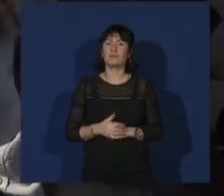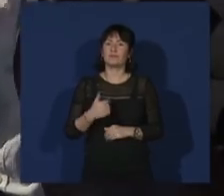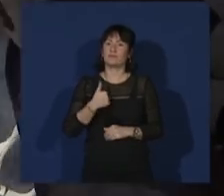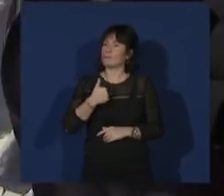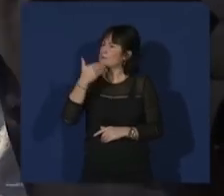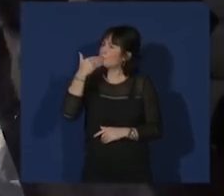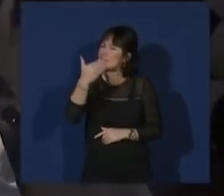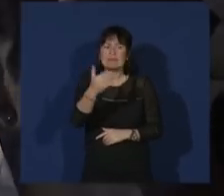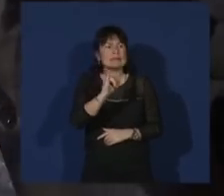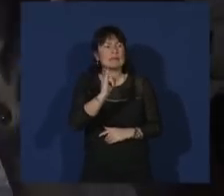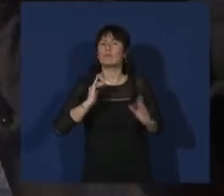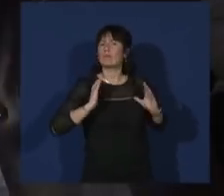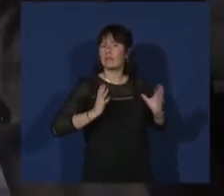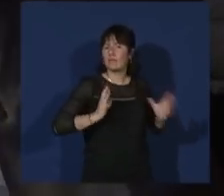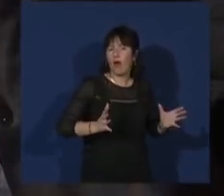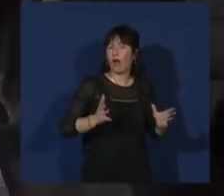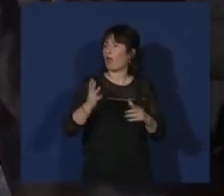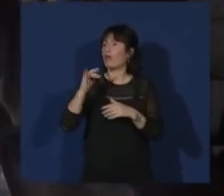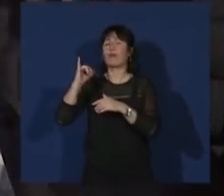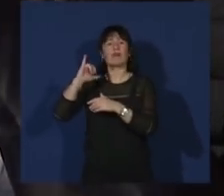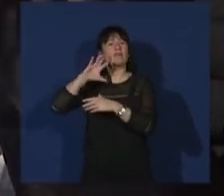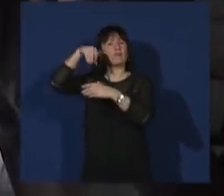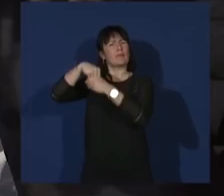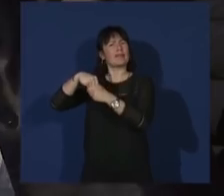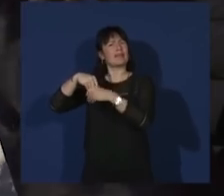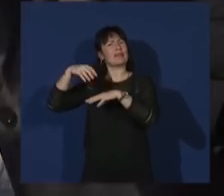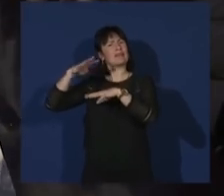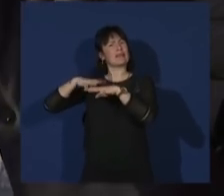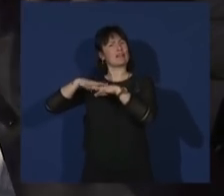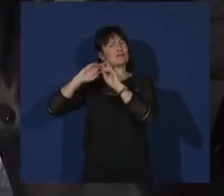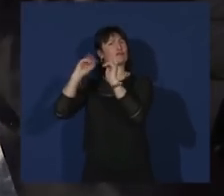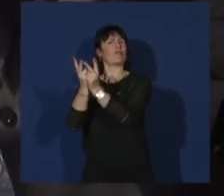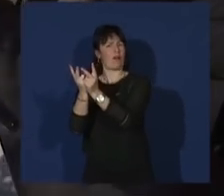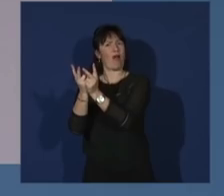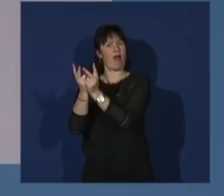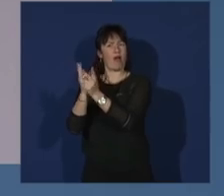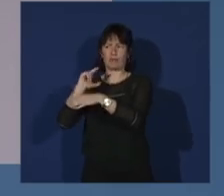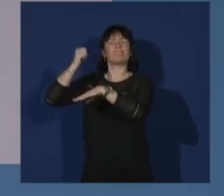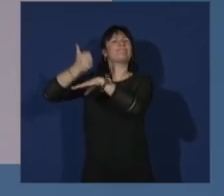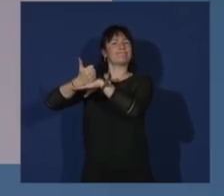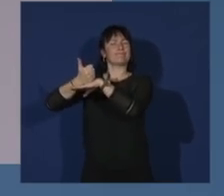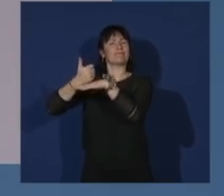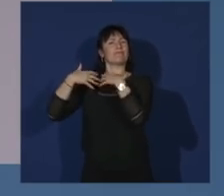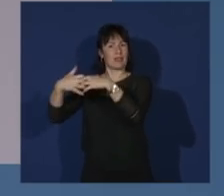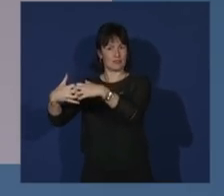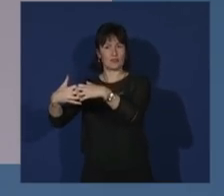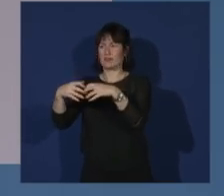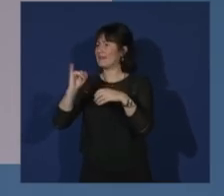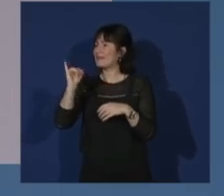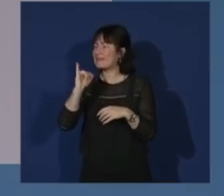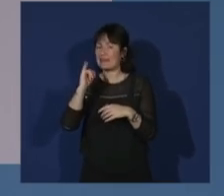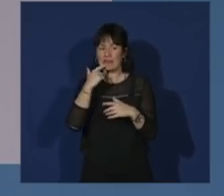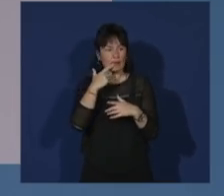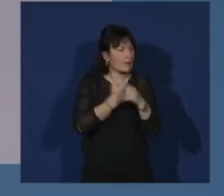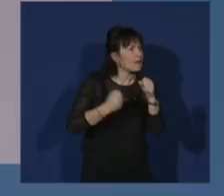remercier les bénévoles, les membres du QG, toutes celles et tous ceux qui ont contribué à faire de cette journée ce qu'elle est. Elle